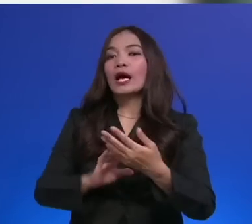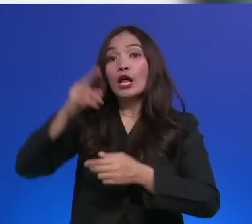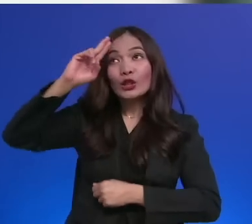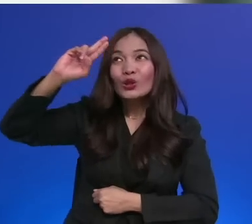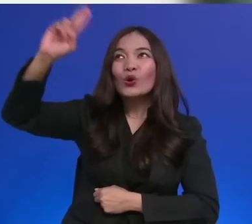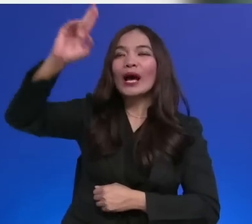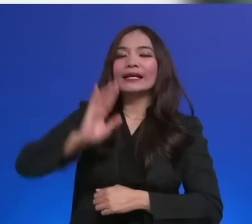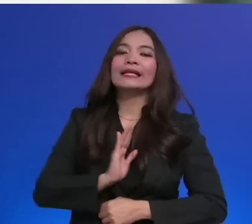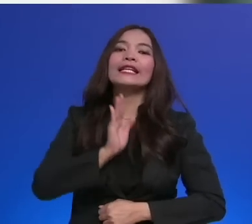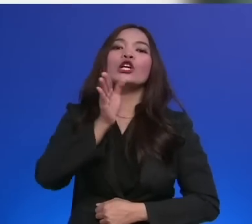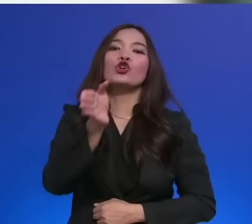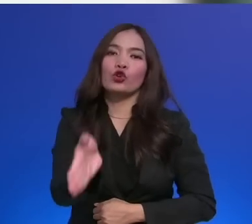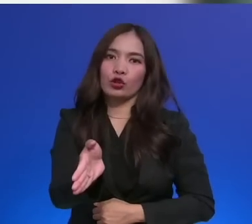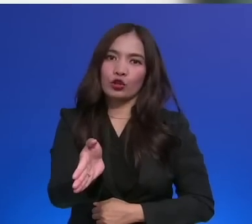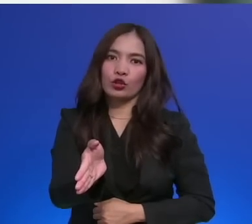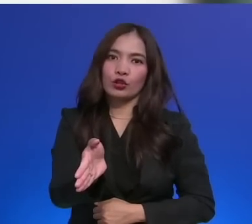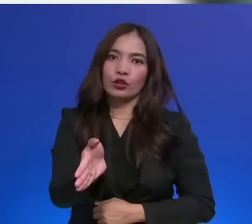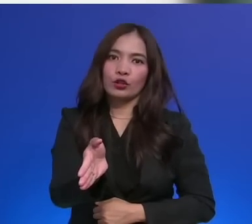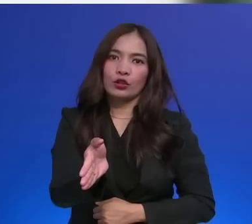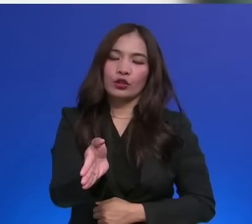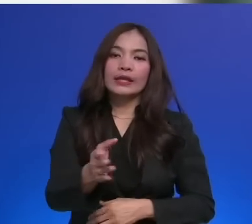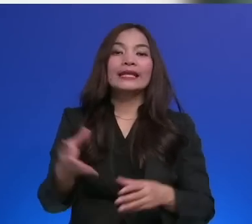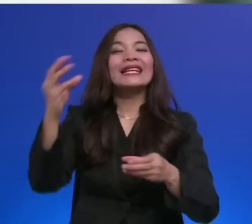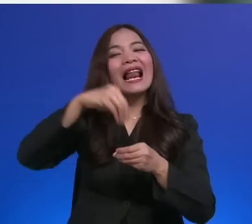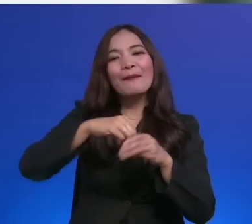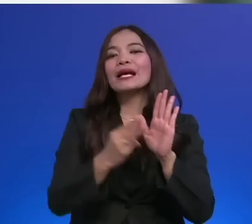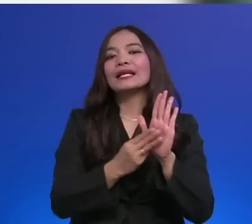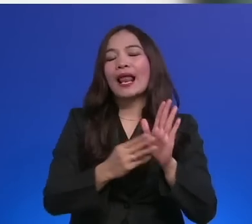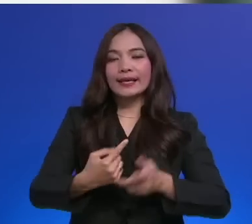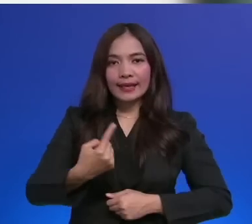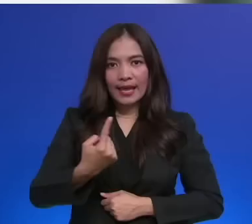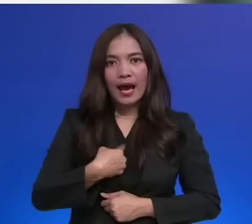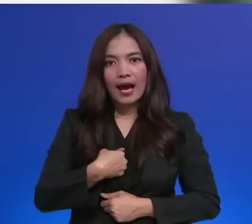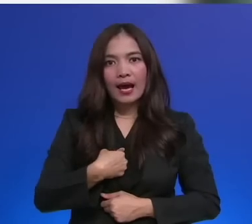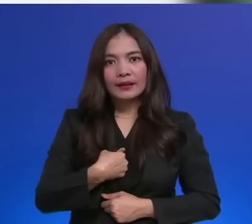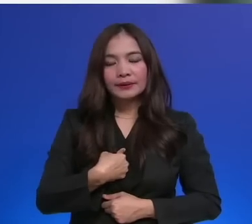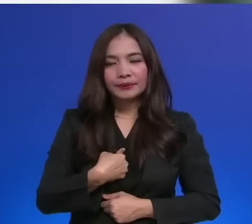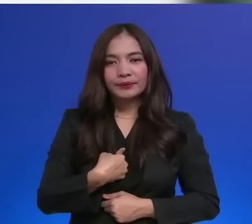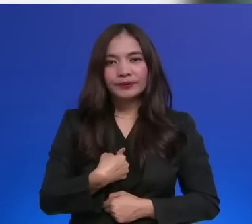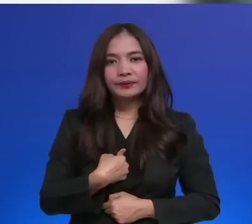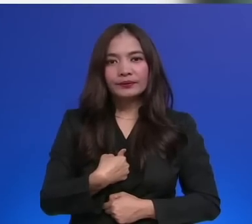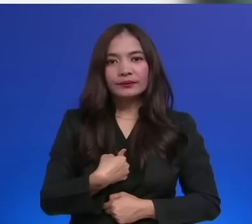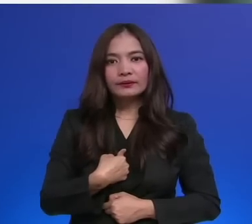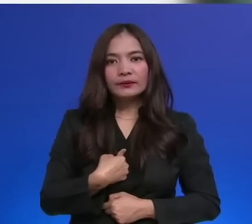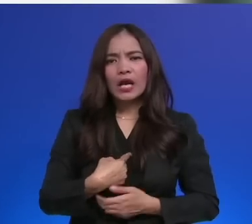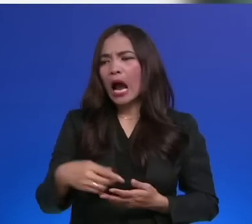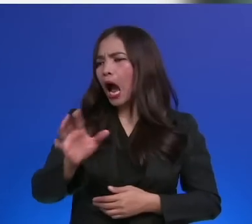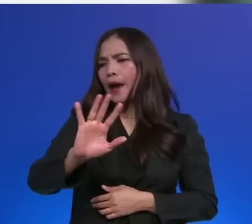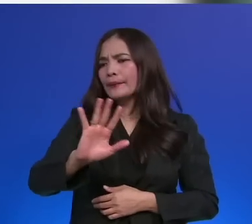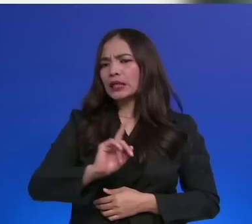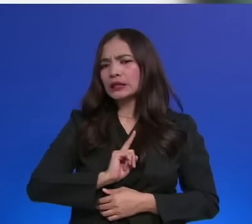kita harus melibatkan Tuhan, kita harus melibatkan Tuhan. Tidak bisa